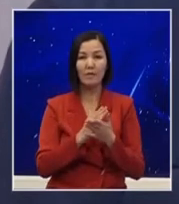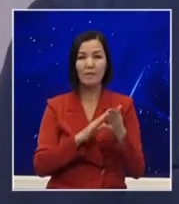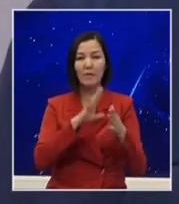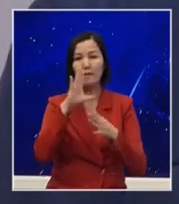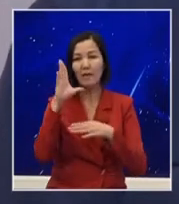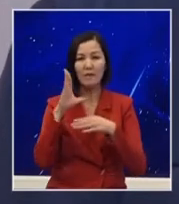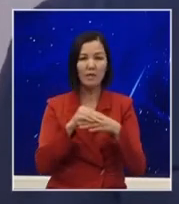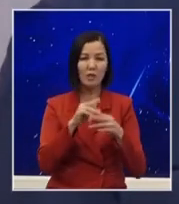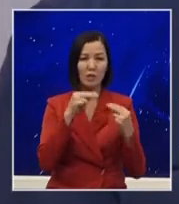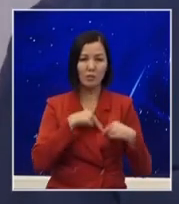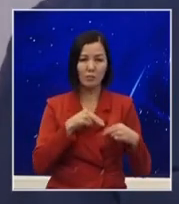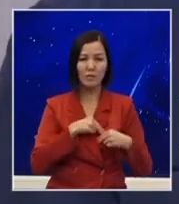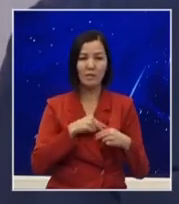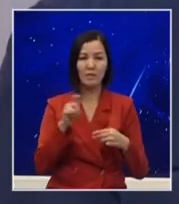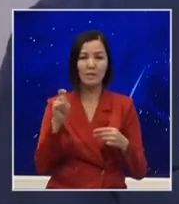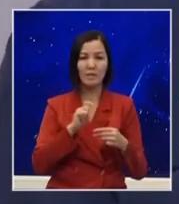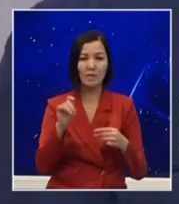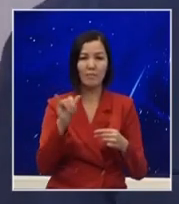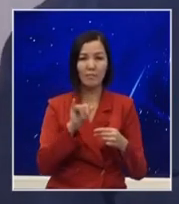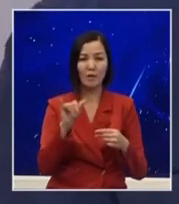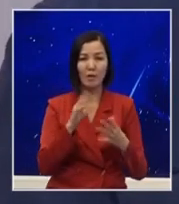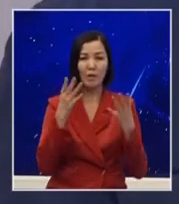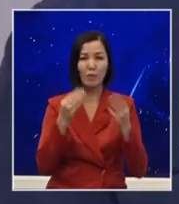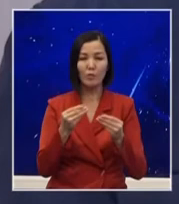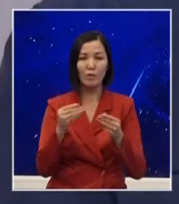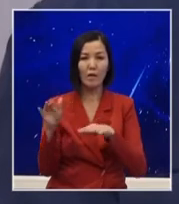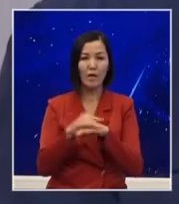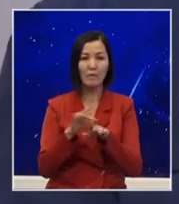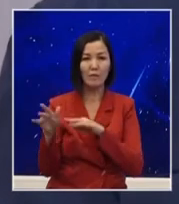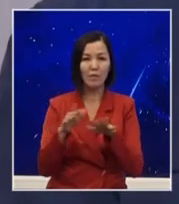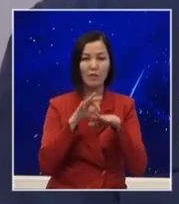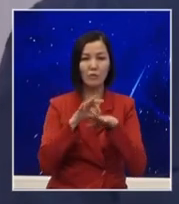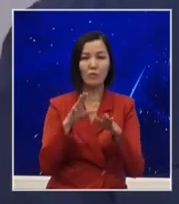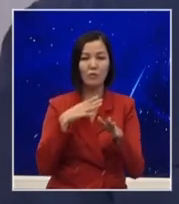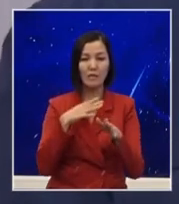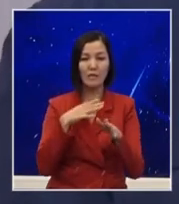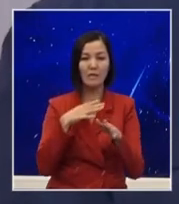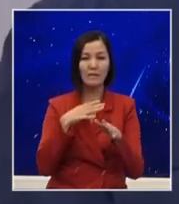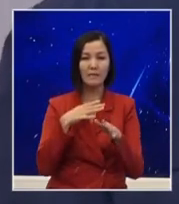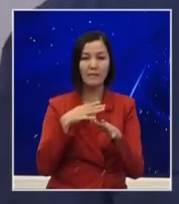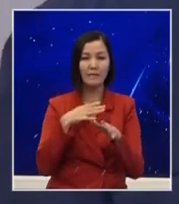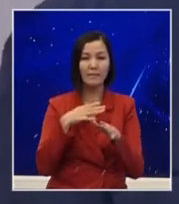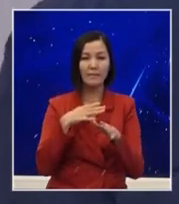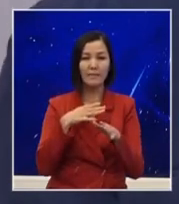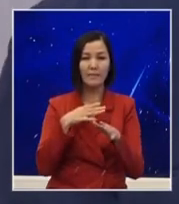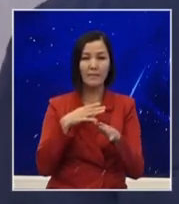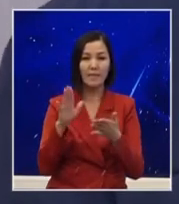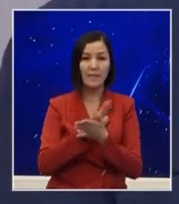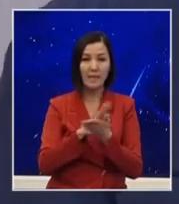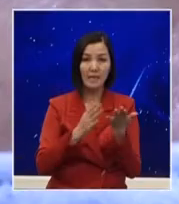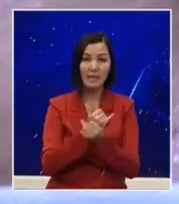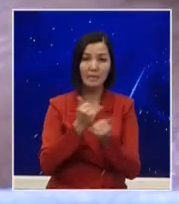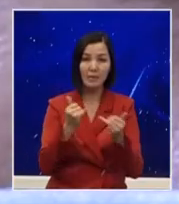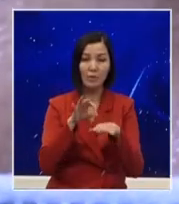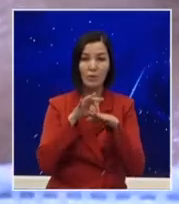алмаймыз. Әдейілеп сенбі күніне осылай қойып, қайырымдылық шарасын ұйымдастырып жатыр барлығы. Бәрін жаңағы тегін